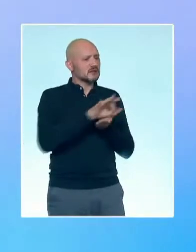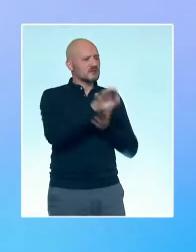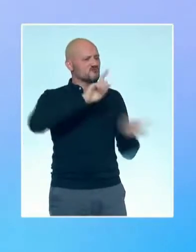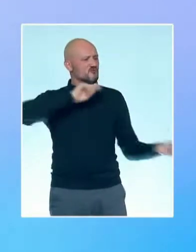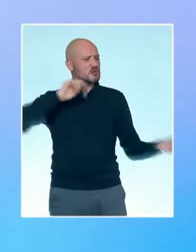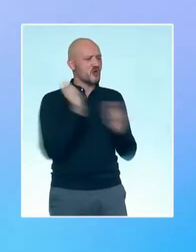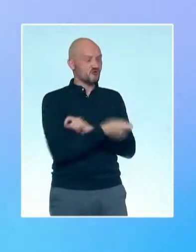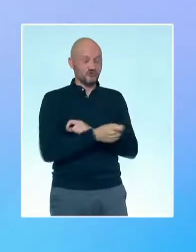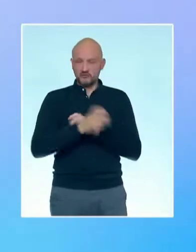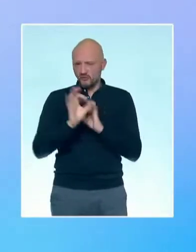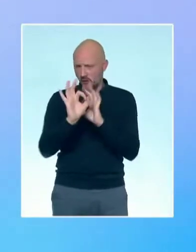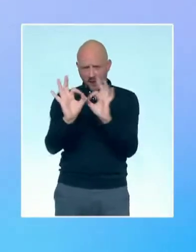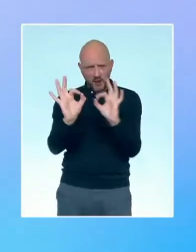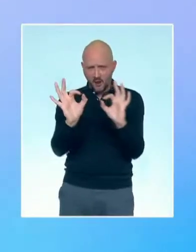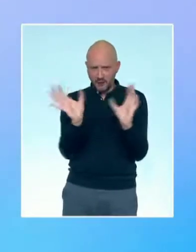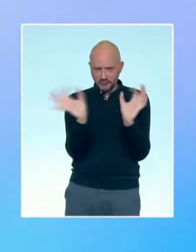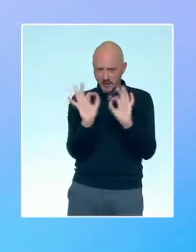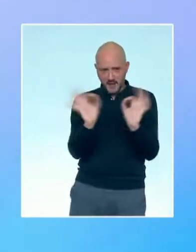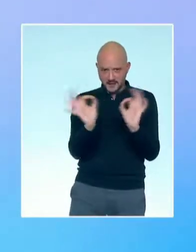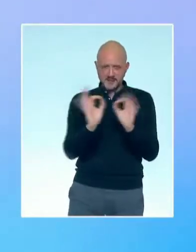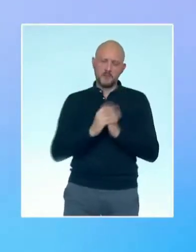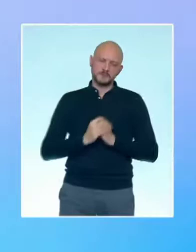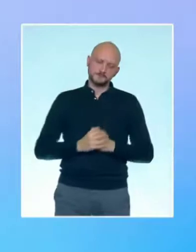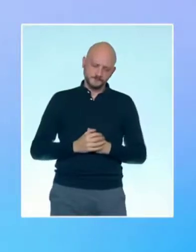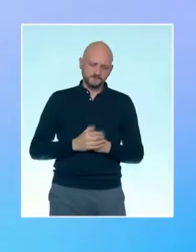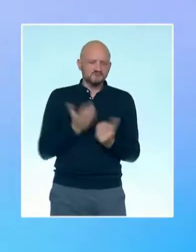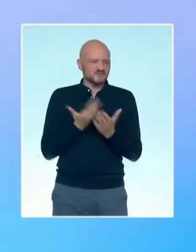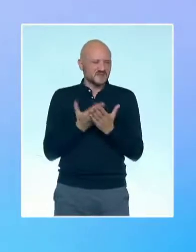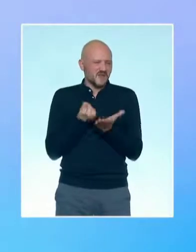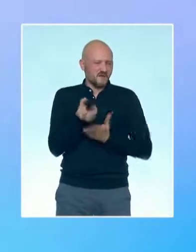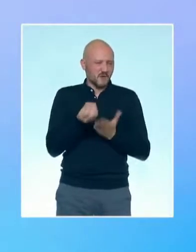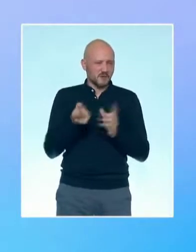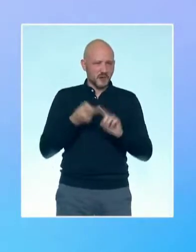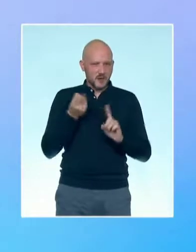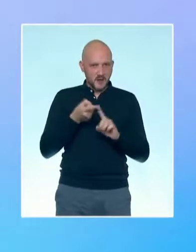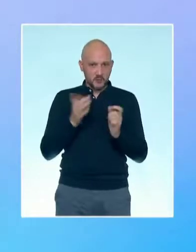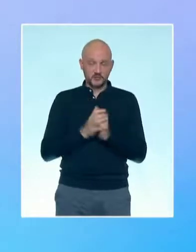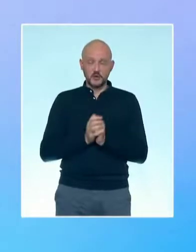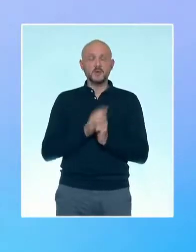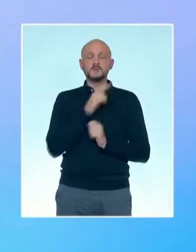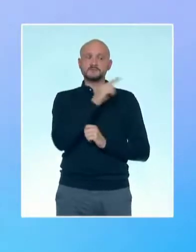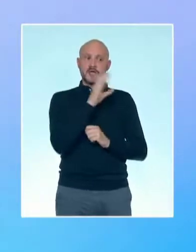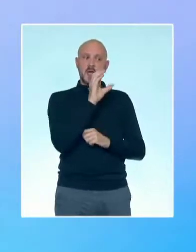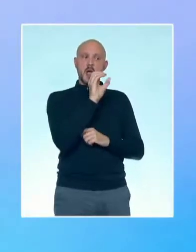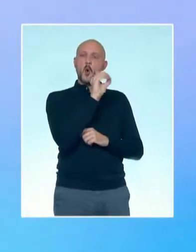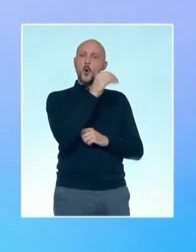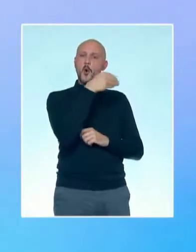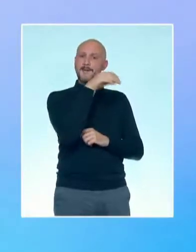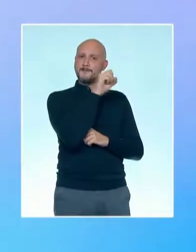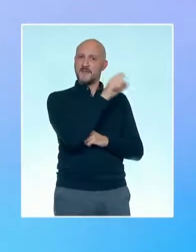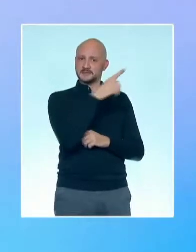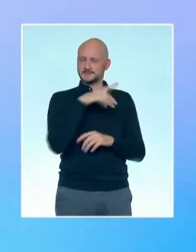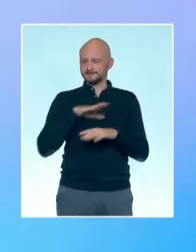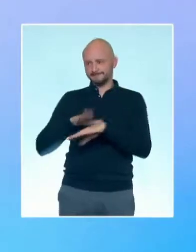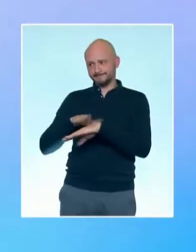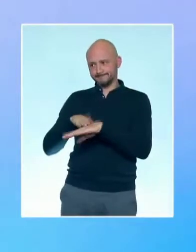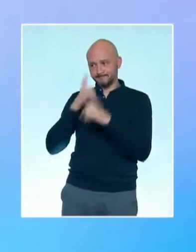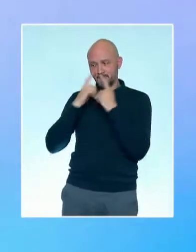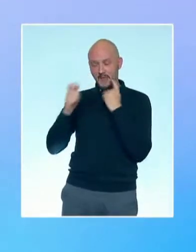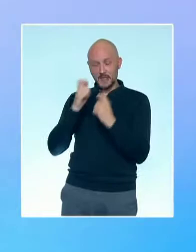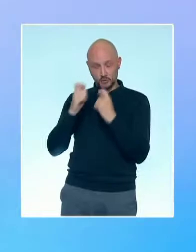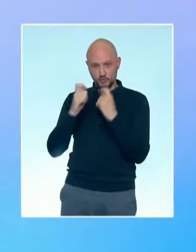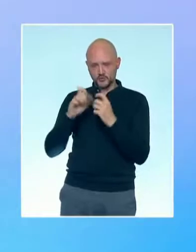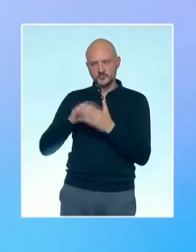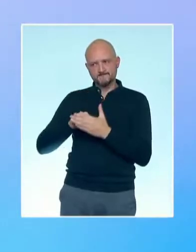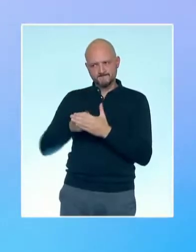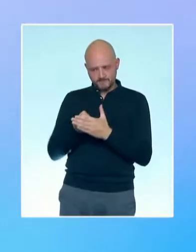rappel vaccinal. C'est important aussi de le signaler. L'OMS nous fait part de sa vigilance extrême, et le Centre européen des maladies